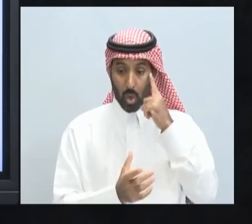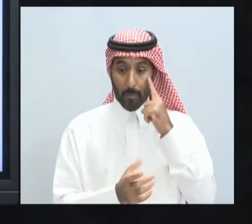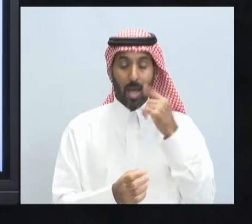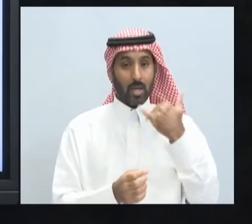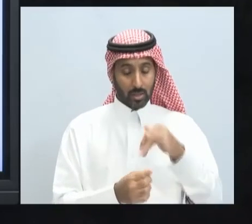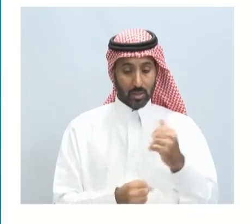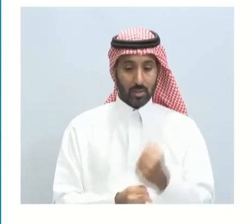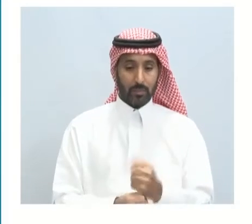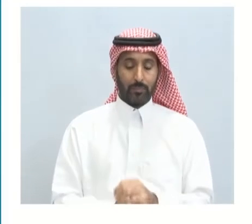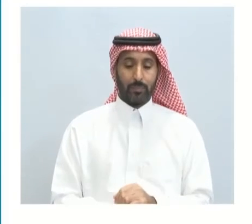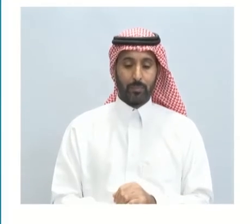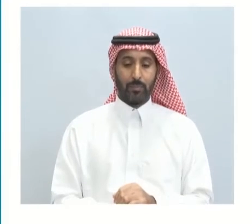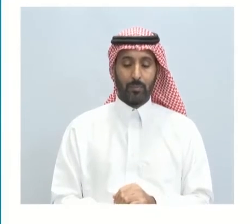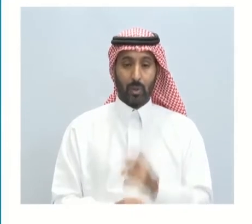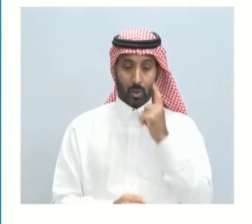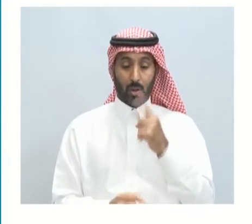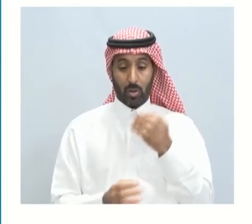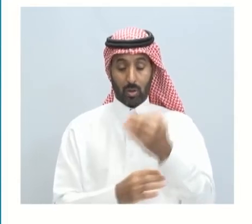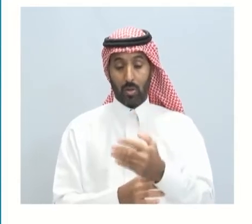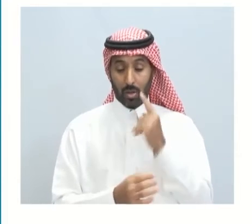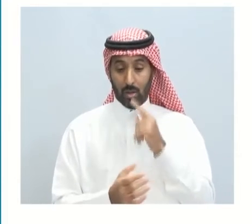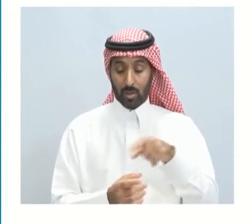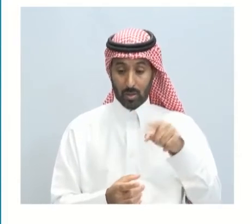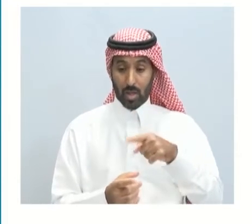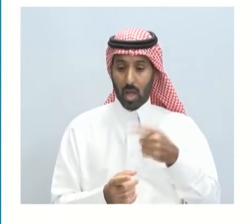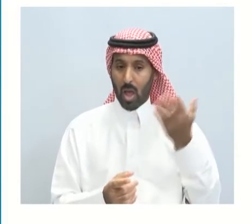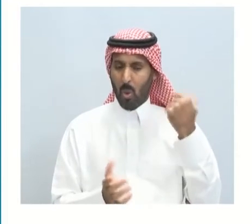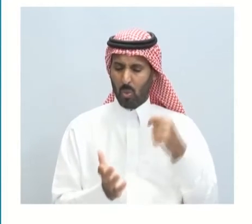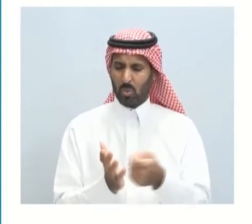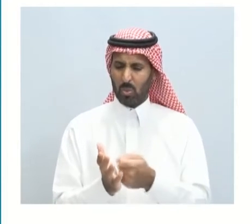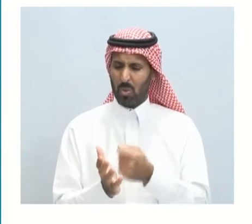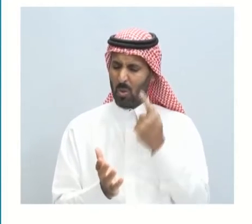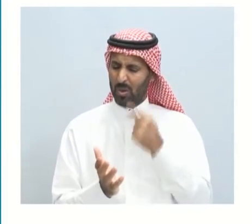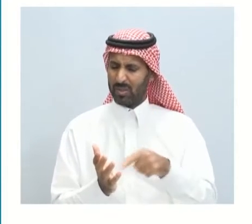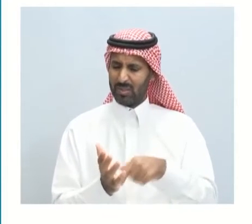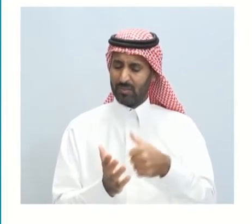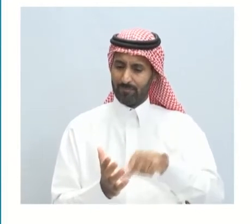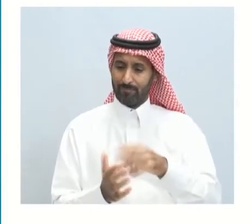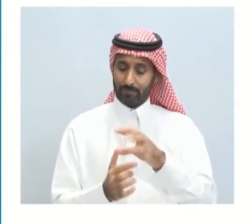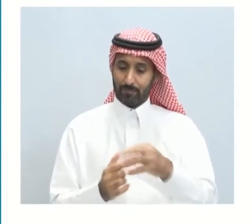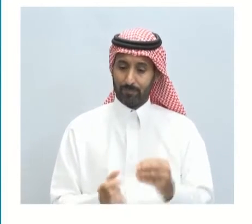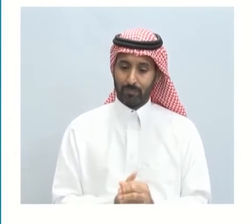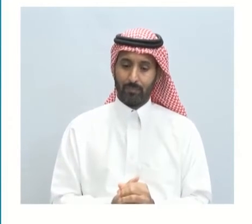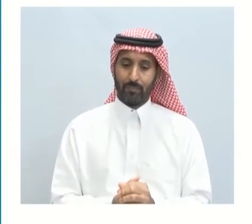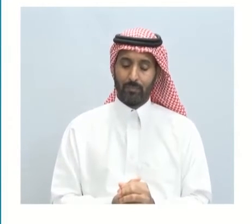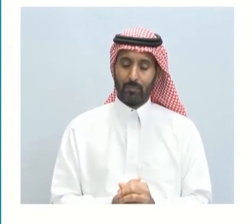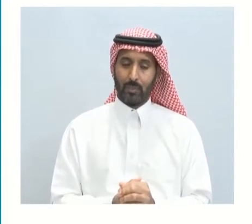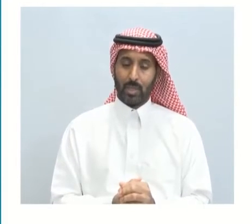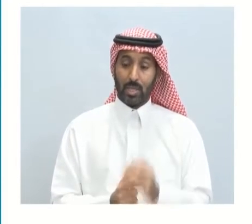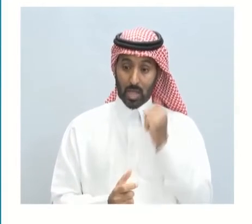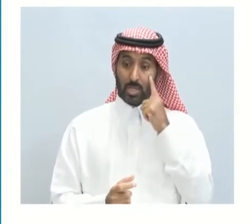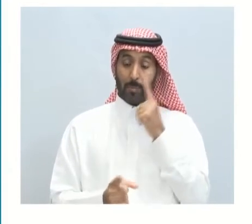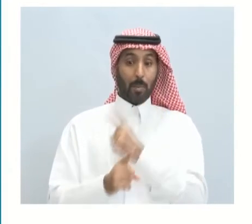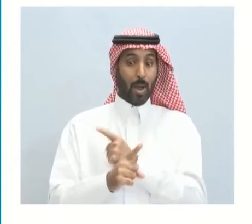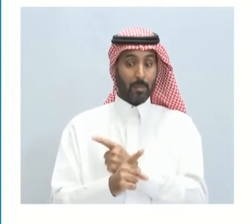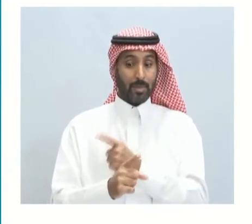علماء وهذا ما لاحظته عندما ارتكبت الاخطاء الاملائيه في تقرير السابق تعجب المعلم وقال